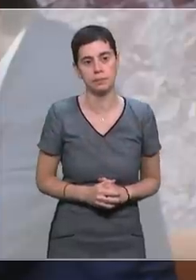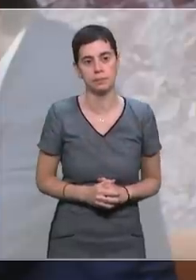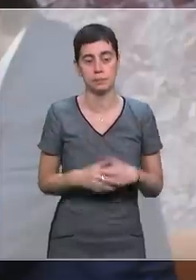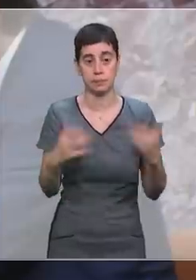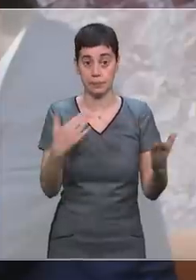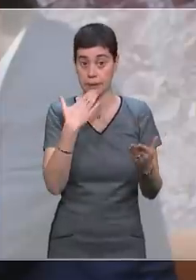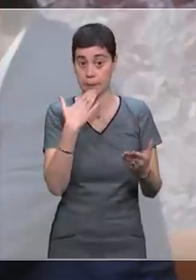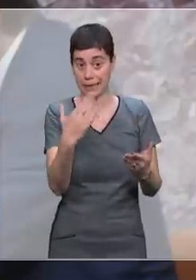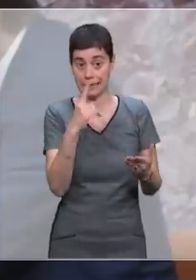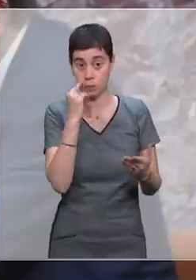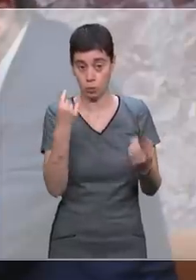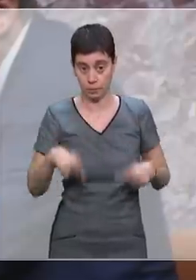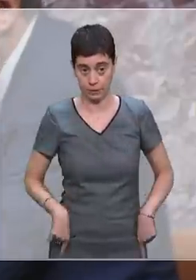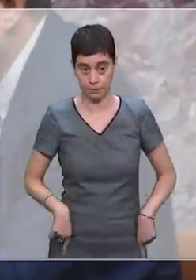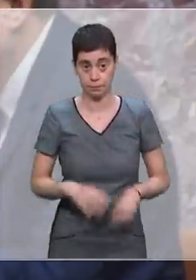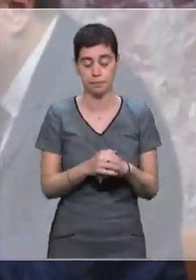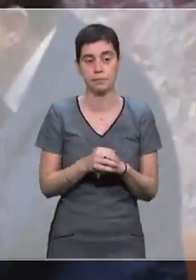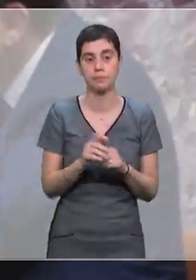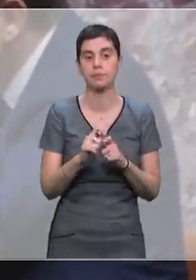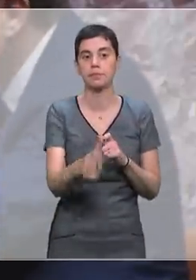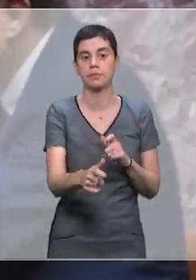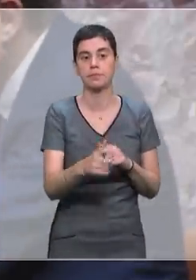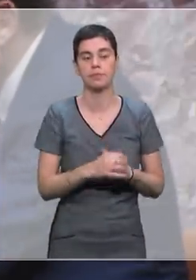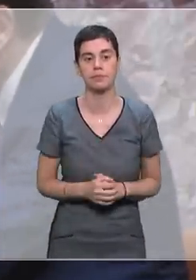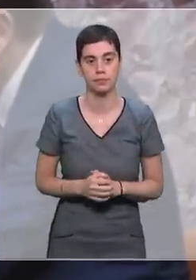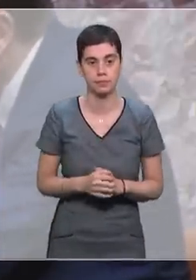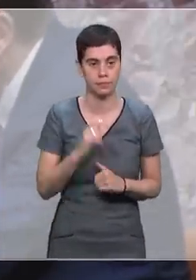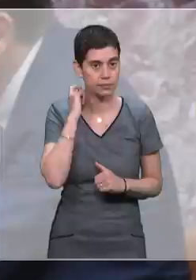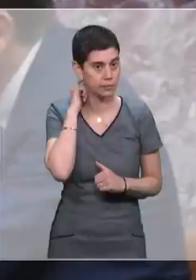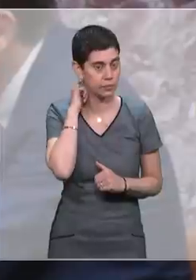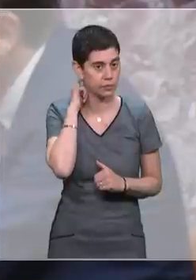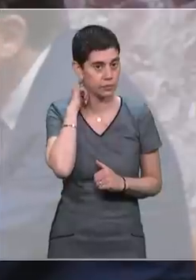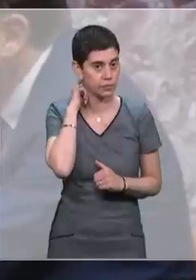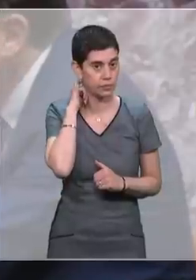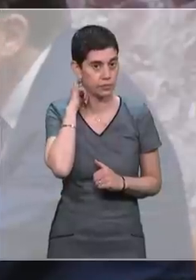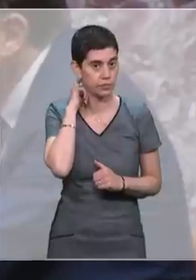Je vous remercie, monsieur le ministre. La parole est à monsieur le président Pancher du